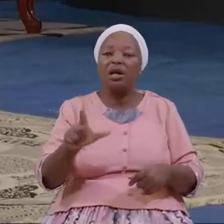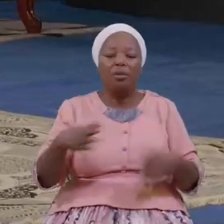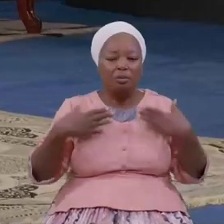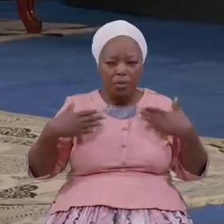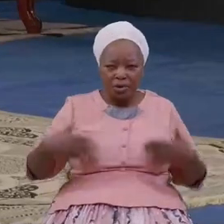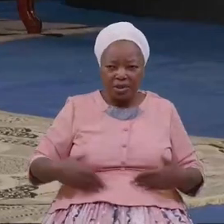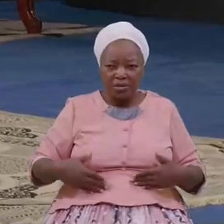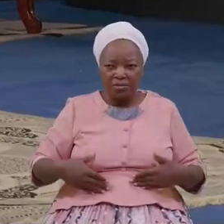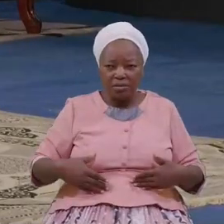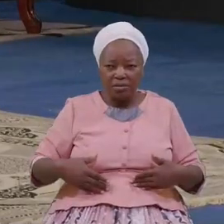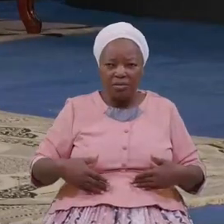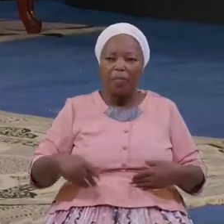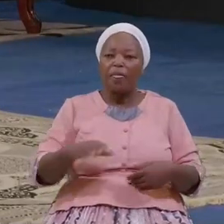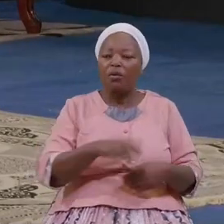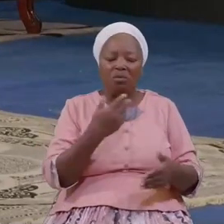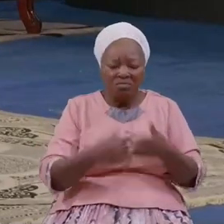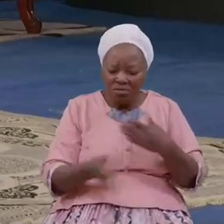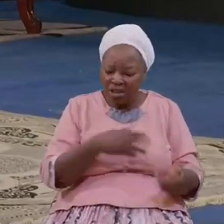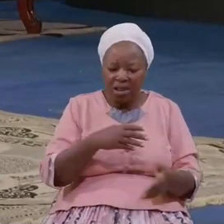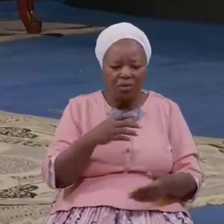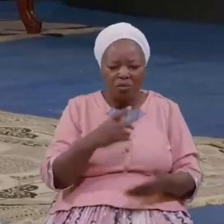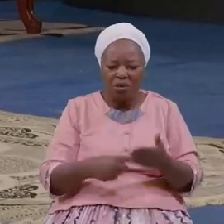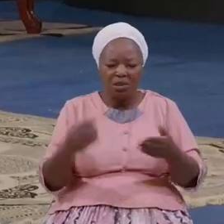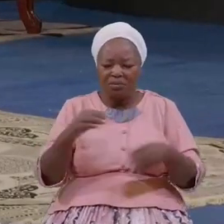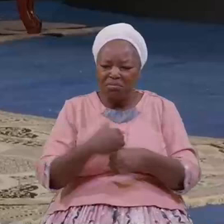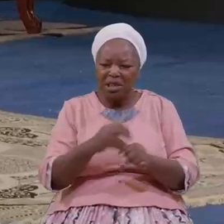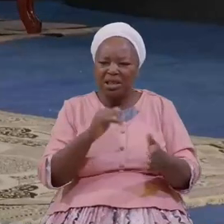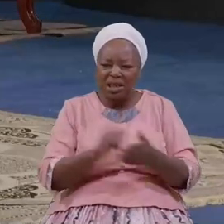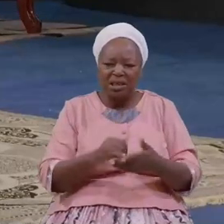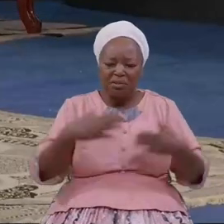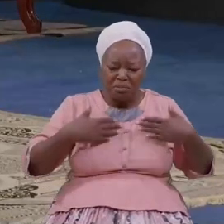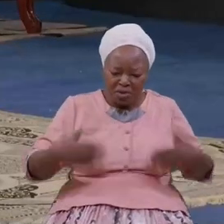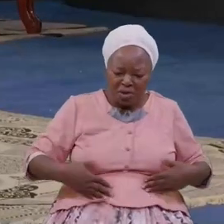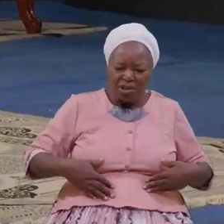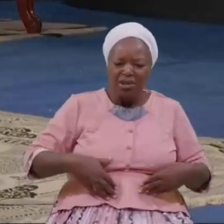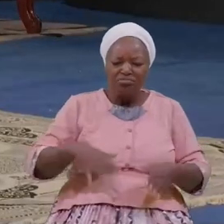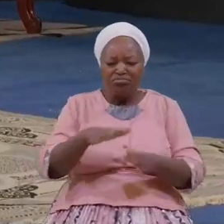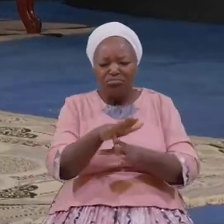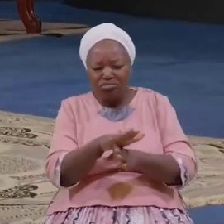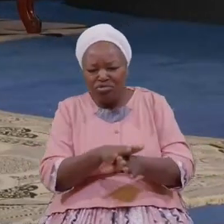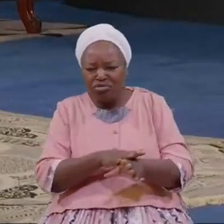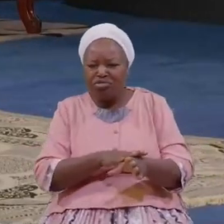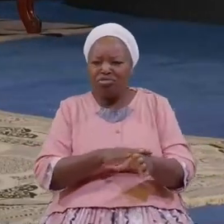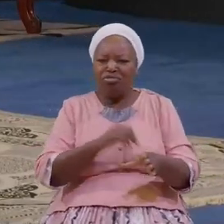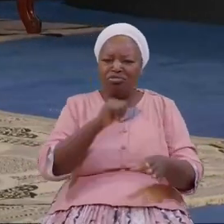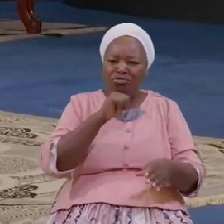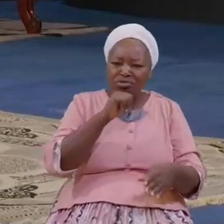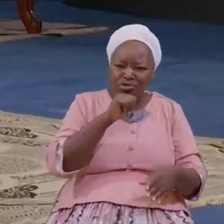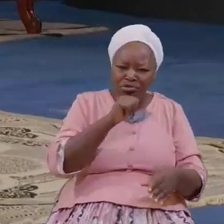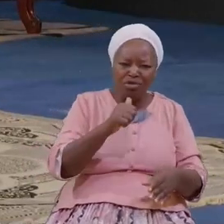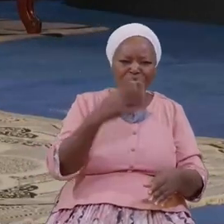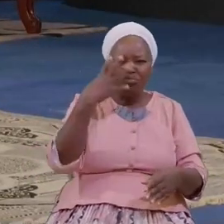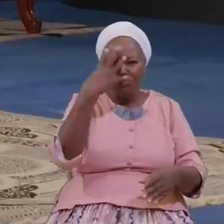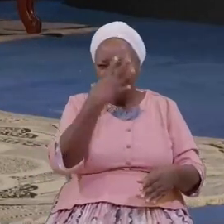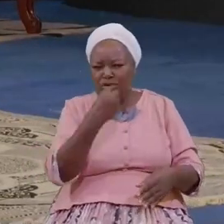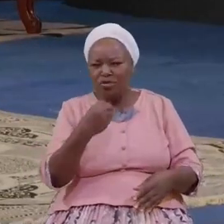mortels. Quelle que soit la chose qui rend le corps là dormant, mort, je ne peux pas me lever pour